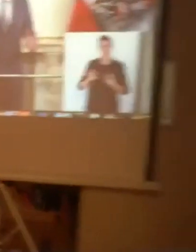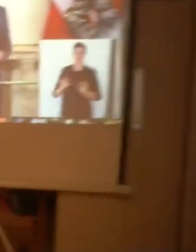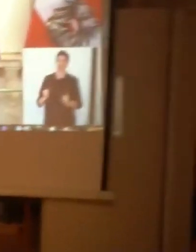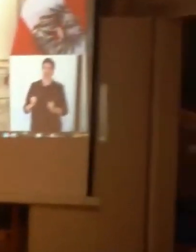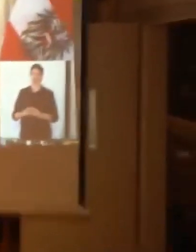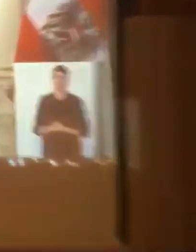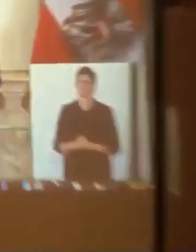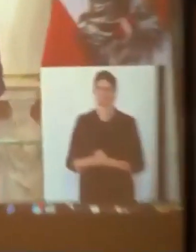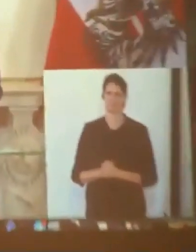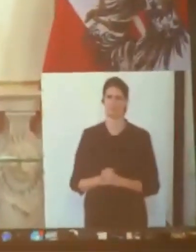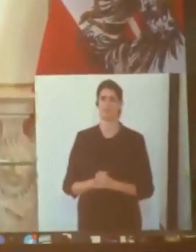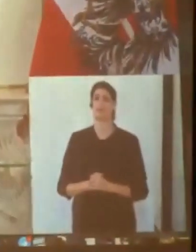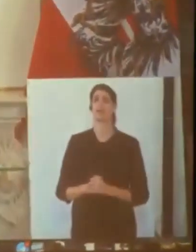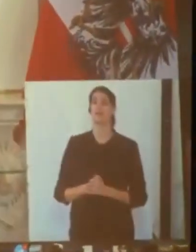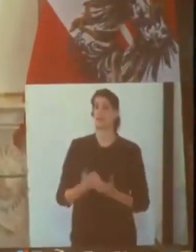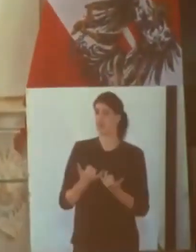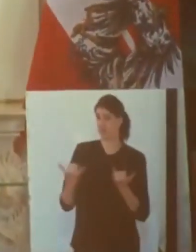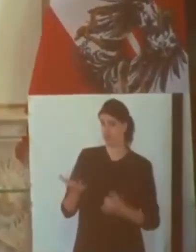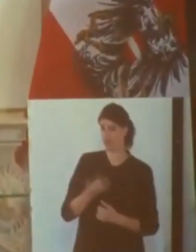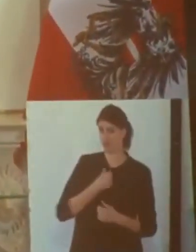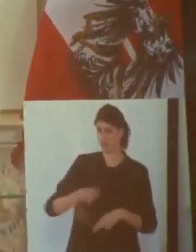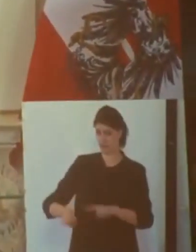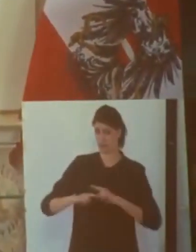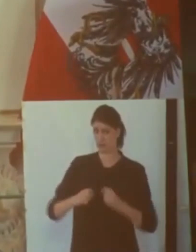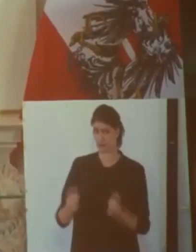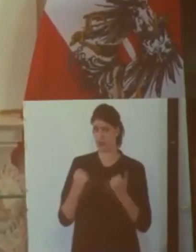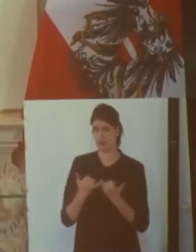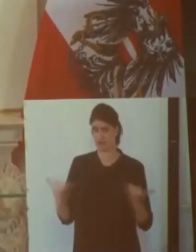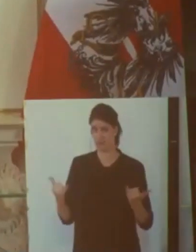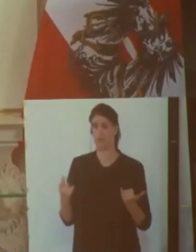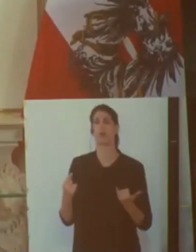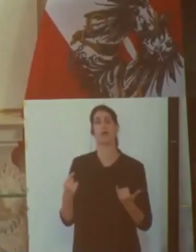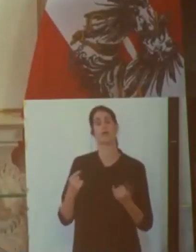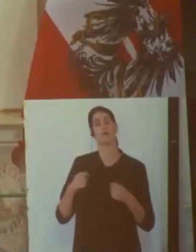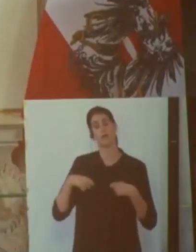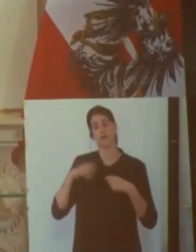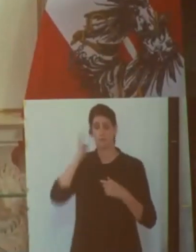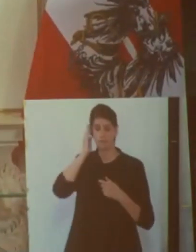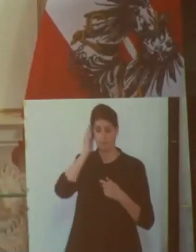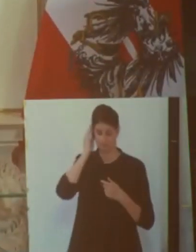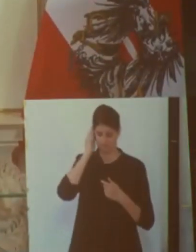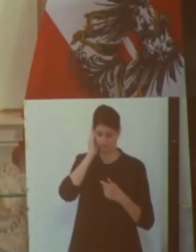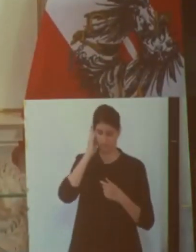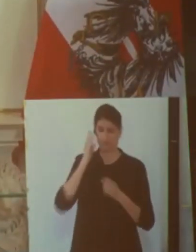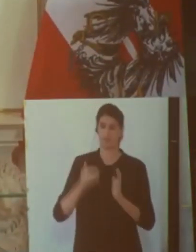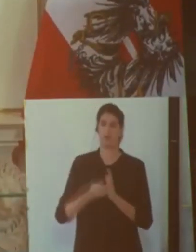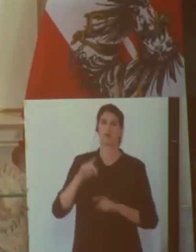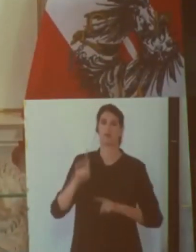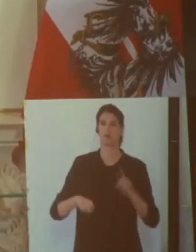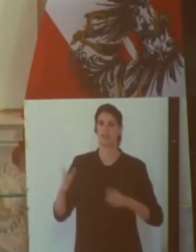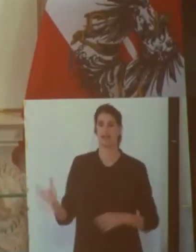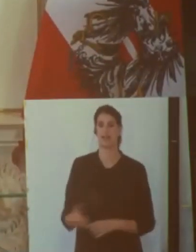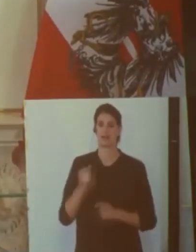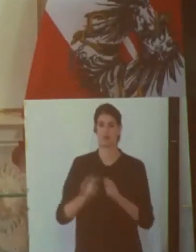Damit das gelingt, müssen wir natürlich neben den bestehenden Rettungspaketen, die wir geschnürt haben, alles tun, um